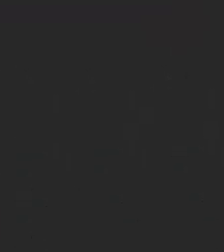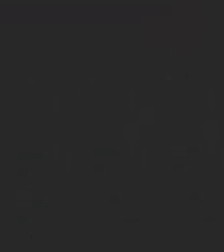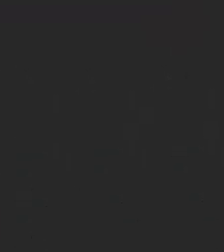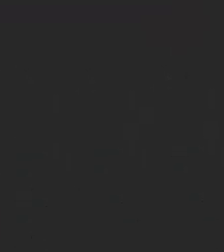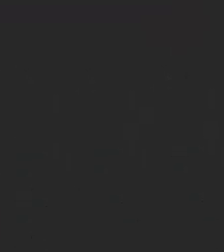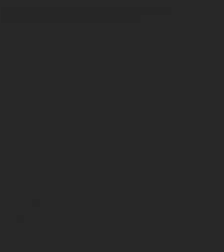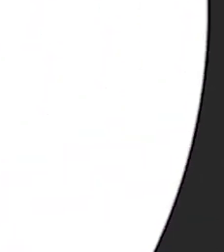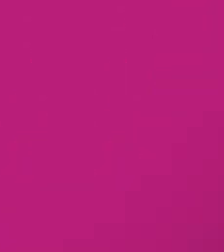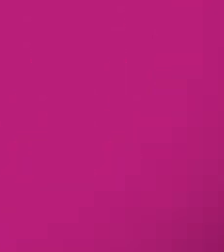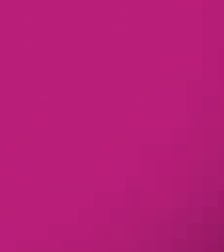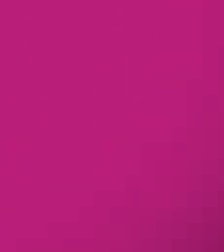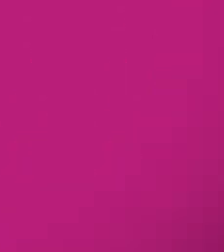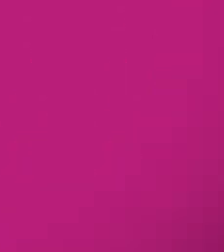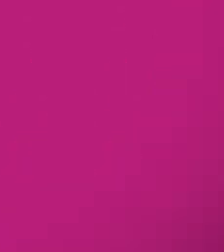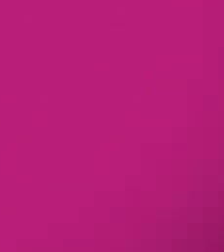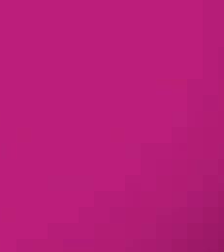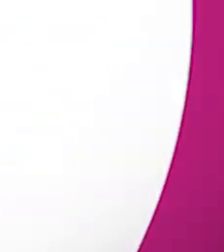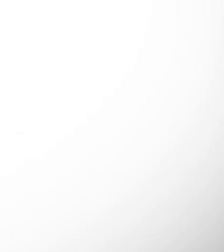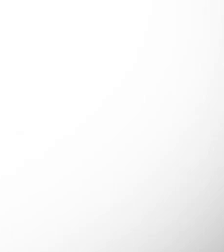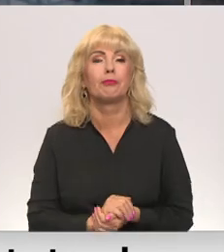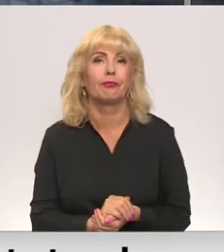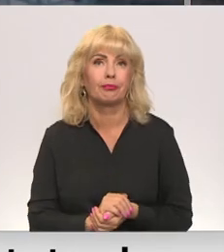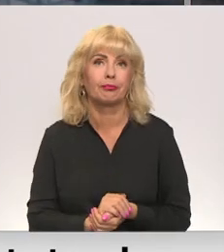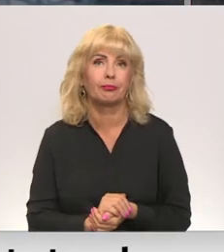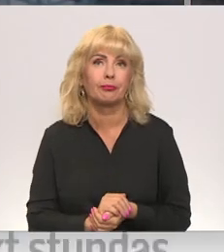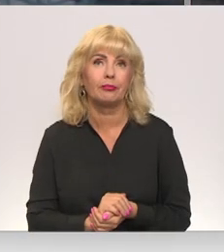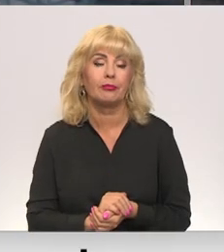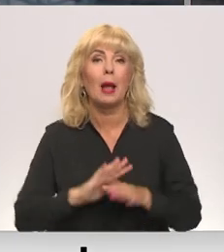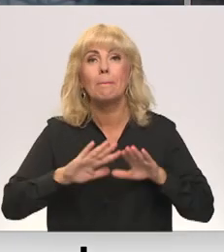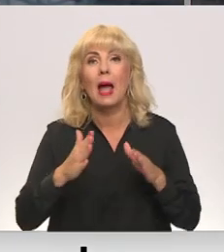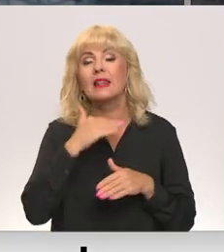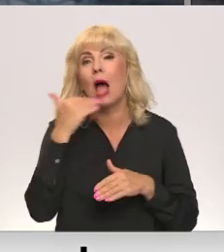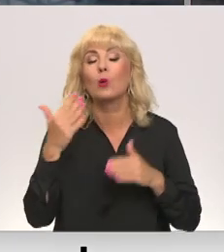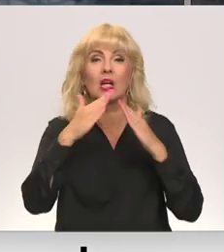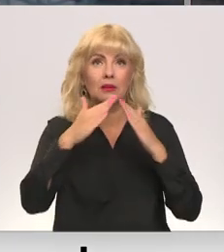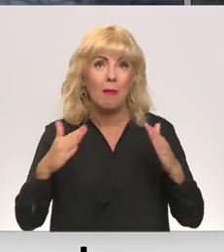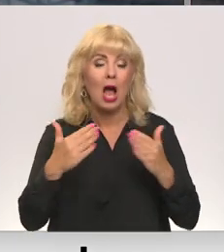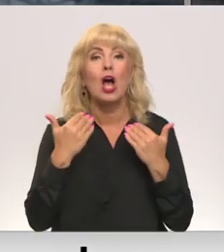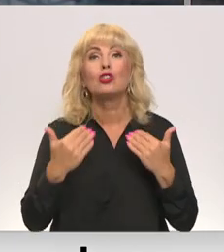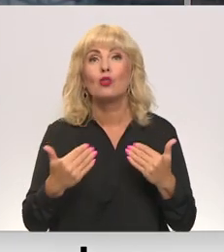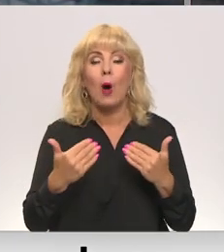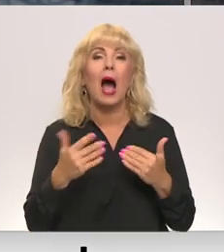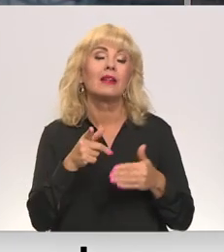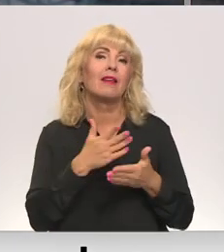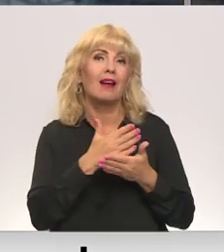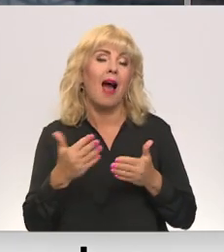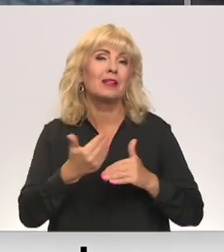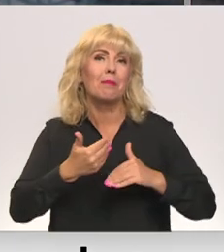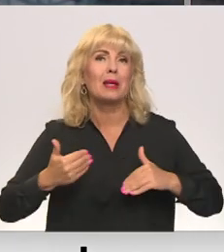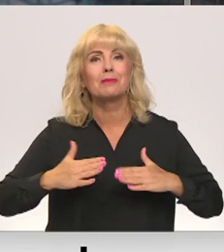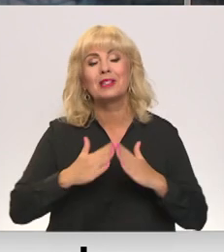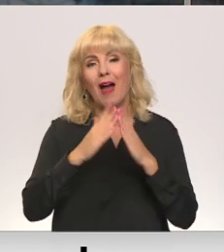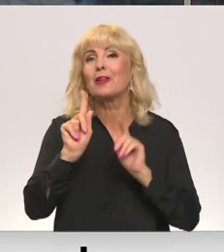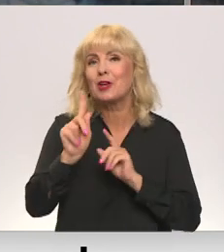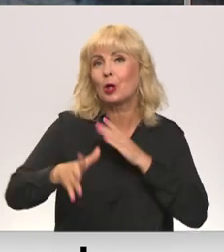Re, viss ēters ir te! Bet daudzās mājās šodien valda kārtīgs pirmsvētku